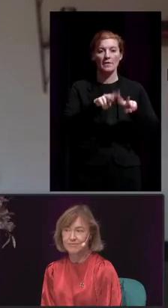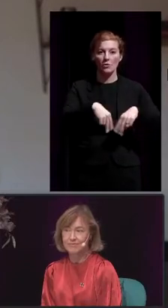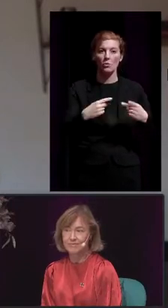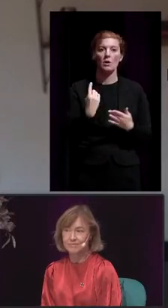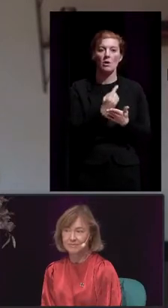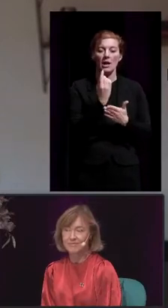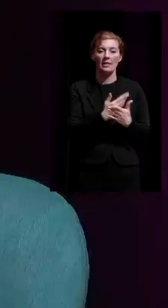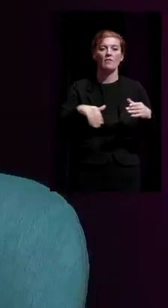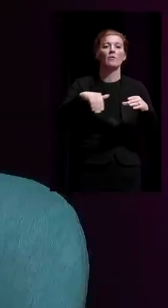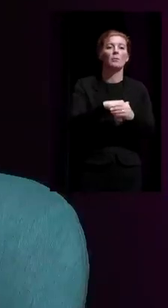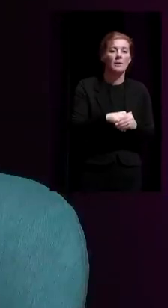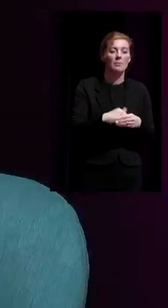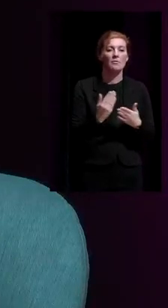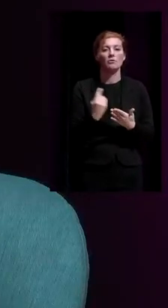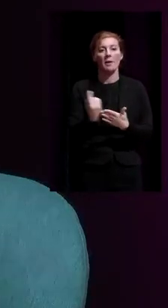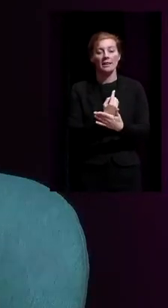jätteviktigt.